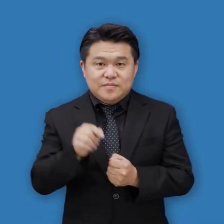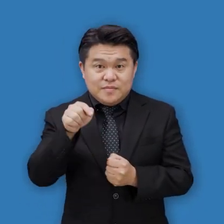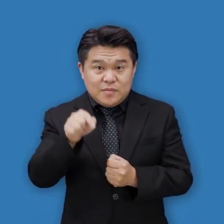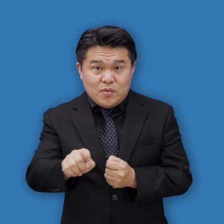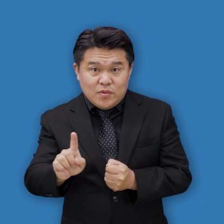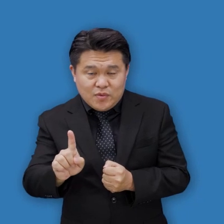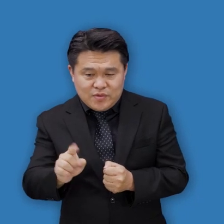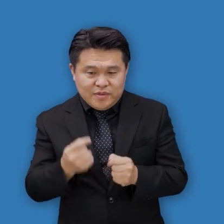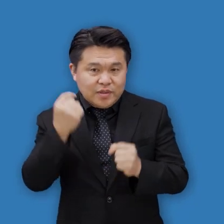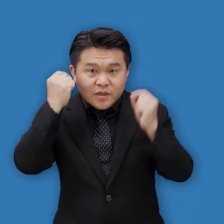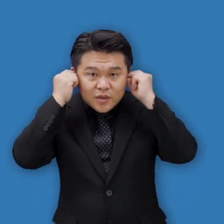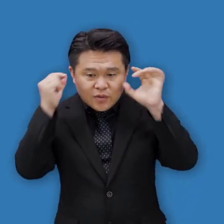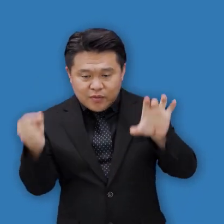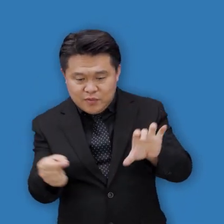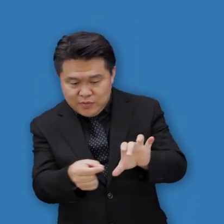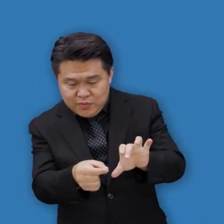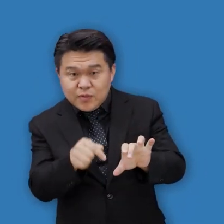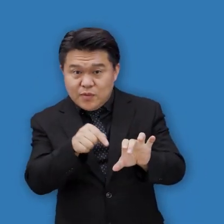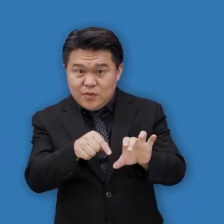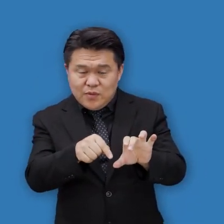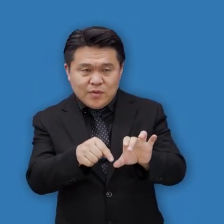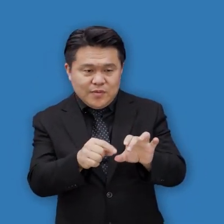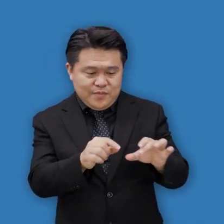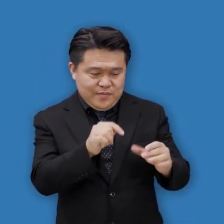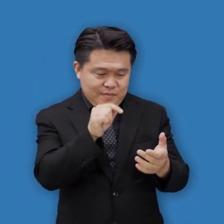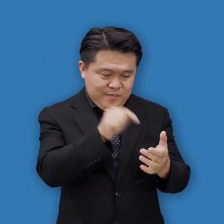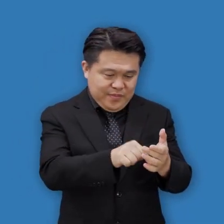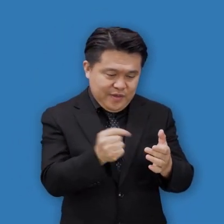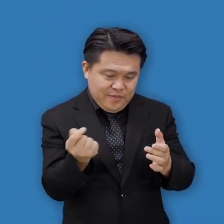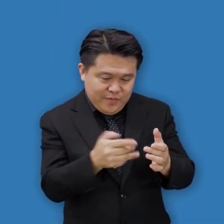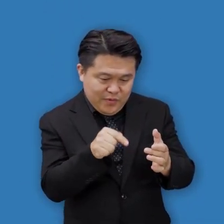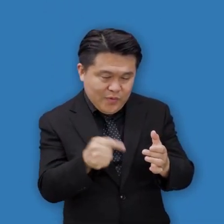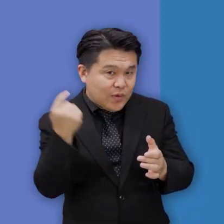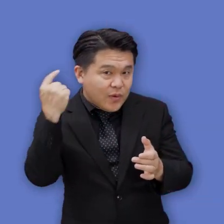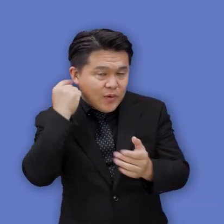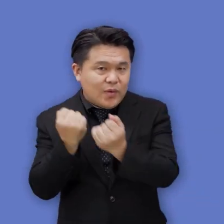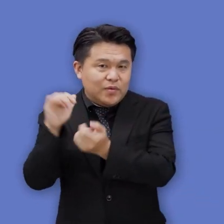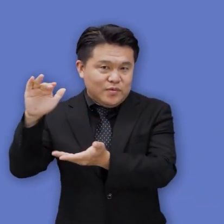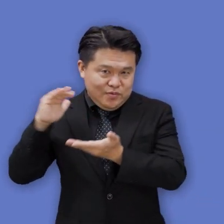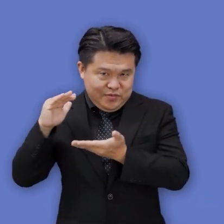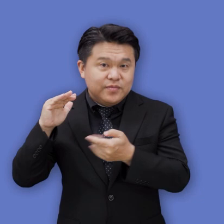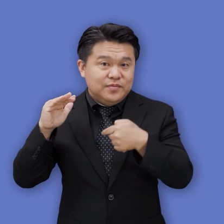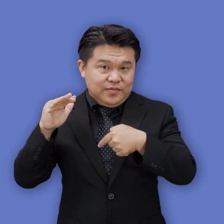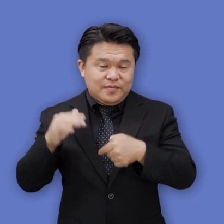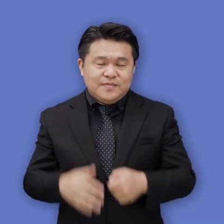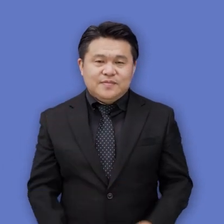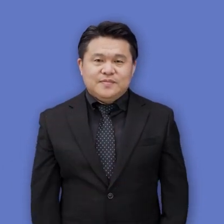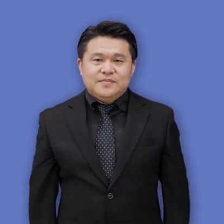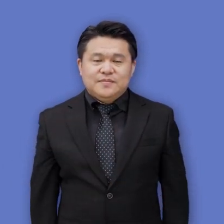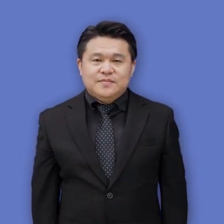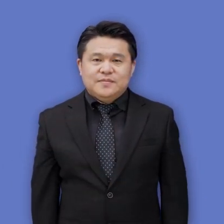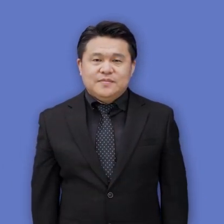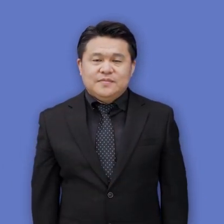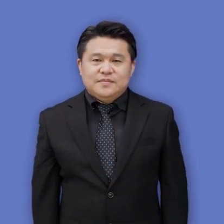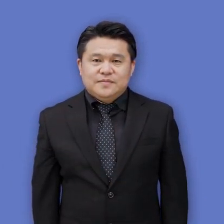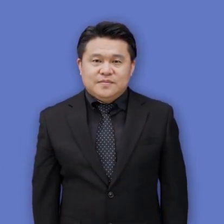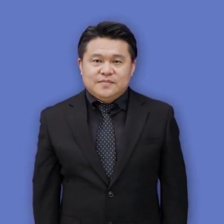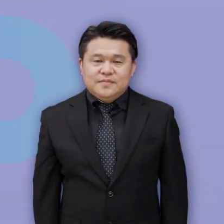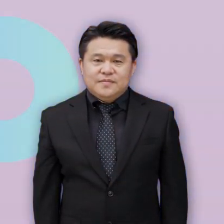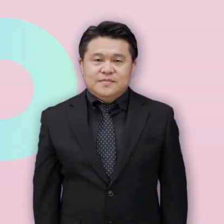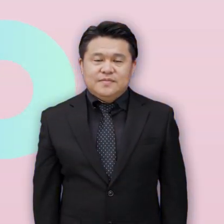이어폰을 꽂을 수 있는 장치가 되어 있고 이 장치에 이어폰을 꽂으면 발생하는 비밀번호는 음성으로 읽어주는 기능이 있습니다.